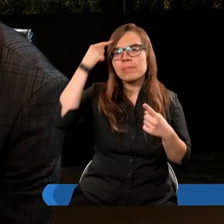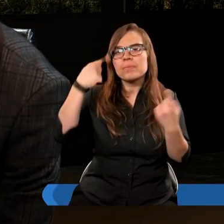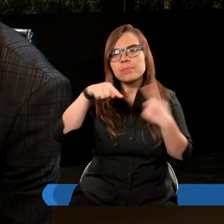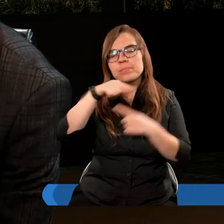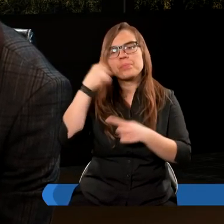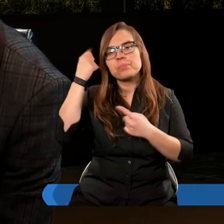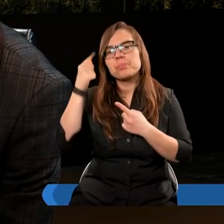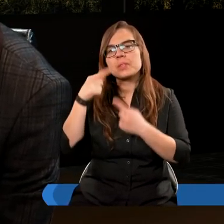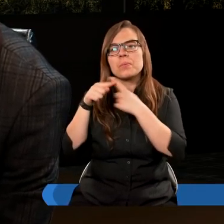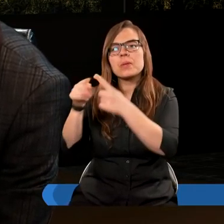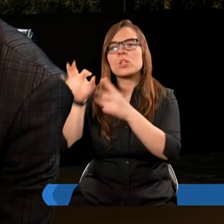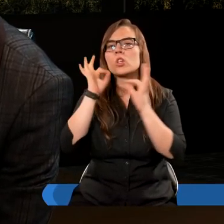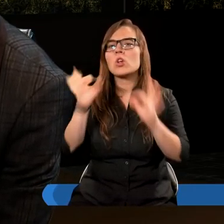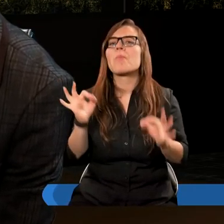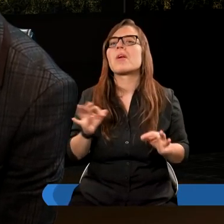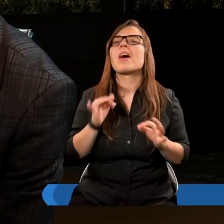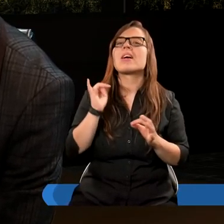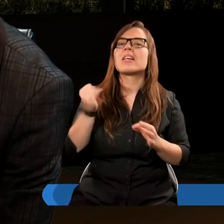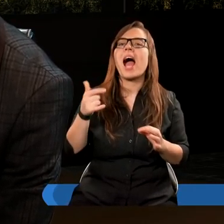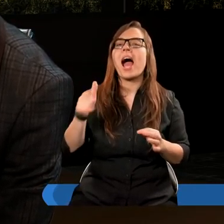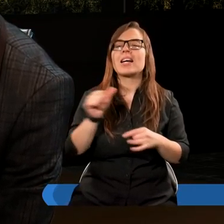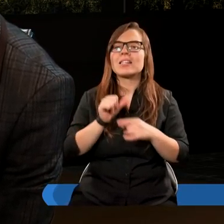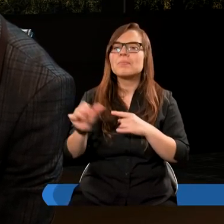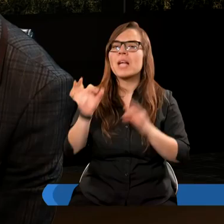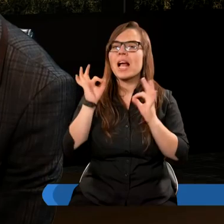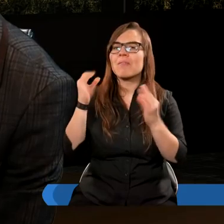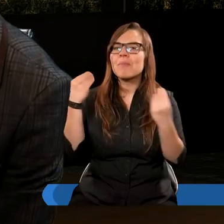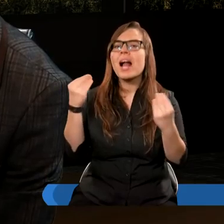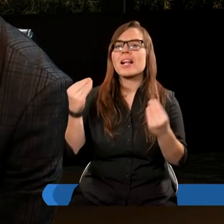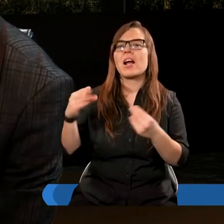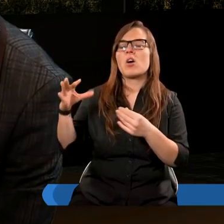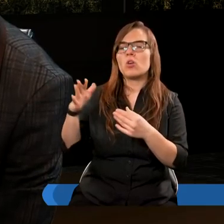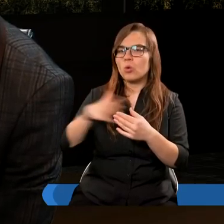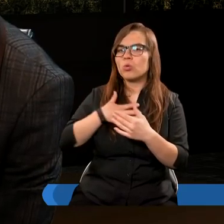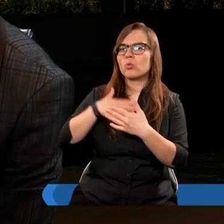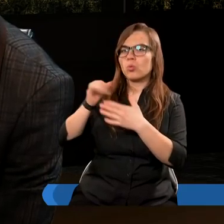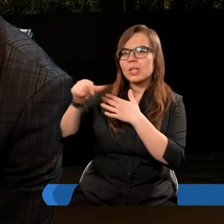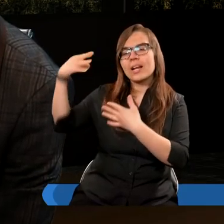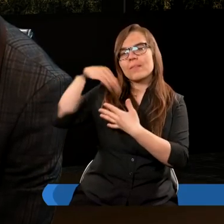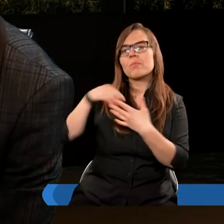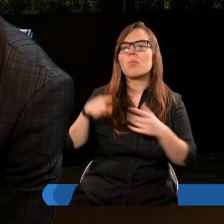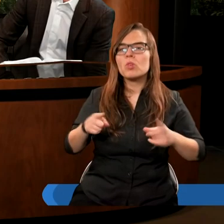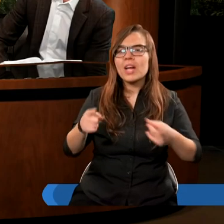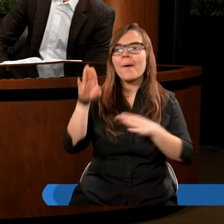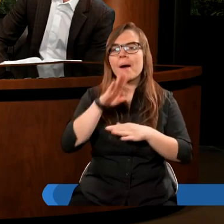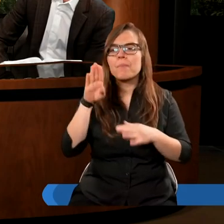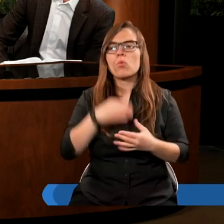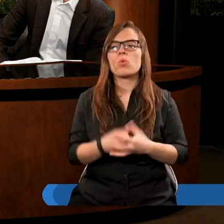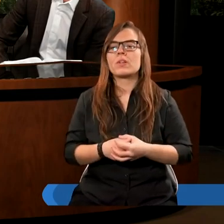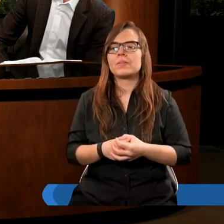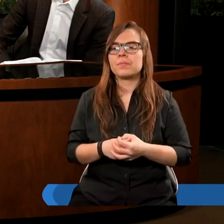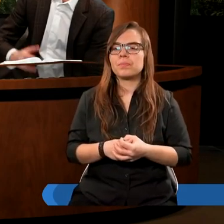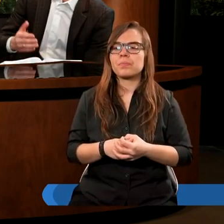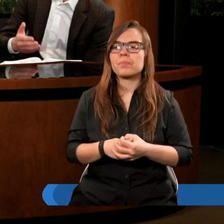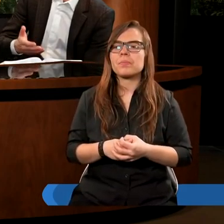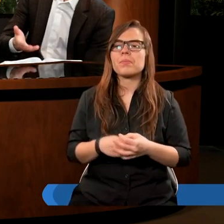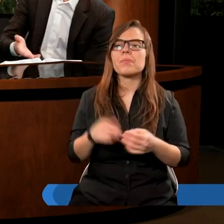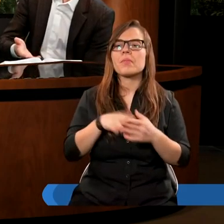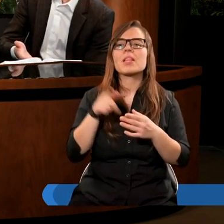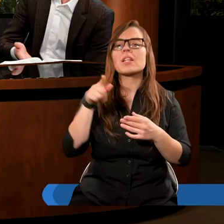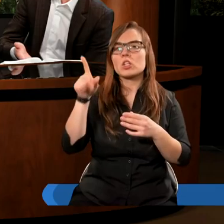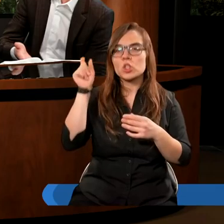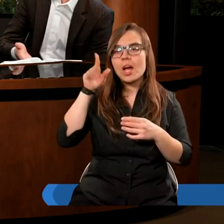zasług, na podstawie tego, jak daleko myśmy doszli, jak jesteśmy dobrzy, Bóg nas zbawia, tylko na podstawie